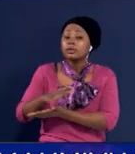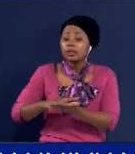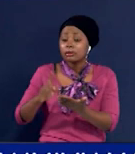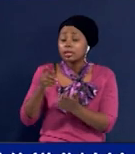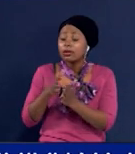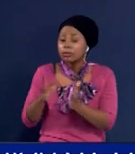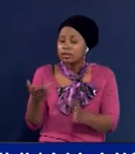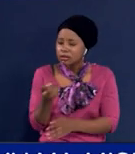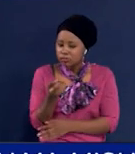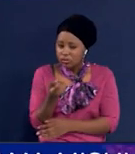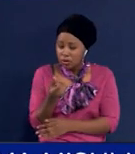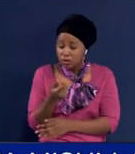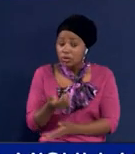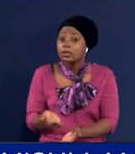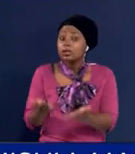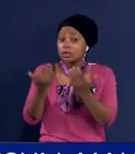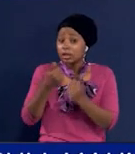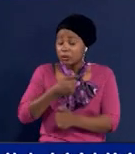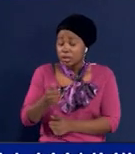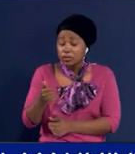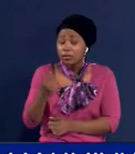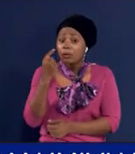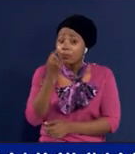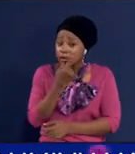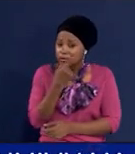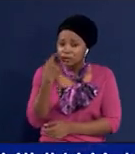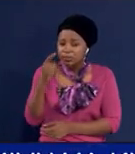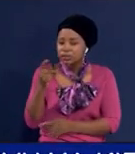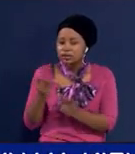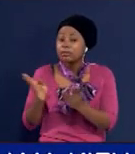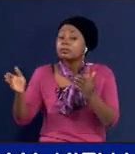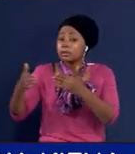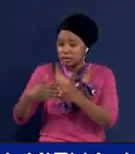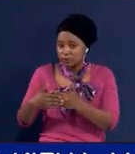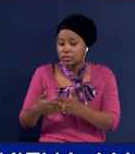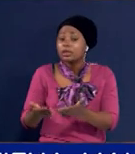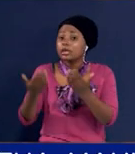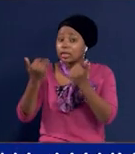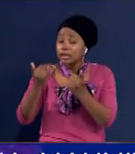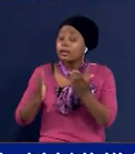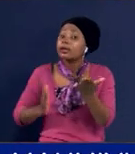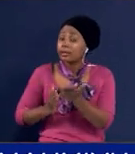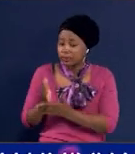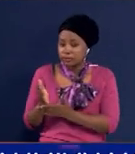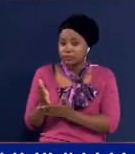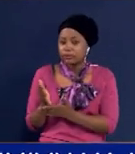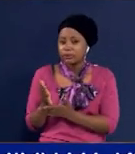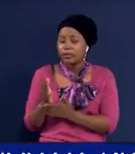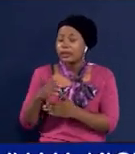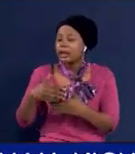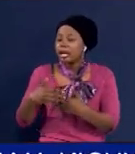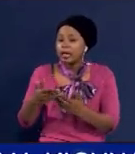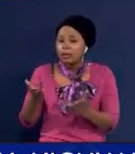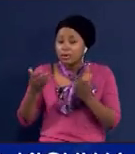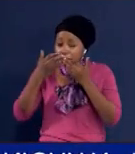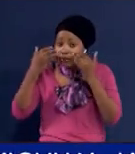uwazi mdogo sana, ambao huenda hata kwa macho ukao unaona kama hii sehemu yote imezibwa. Kinaweza ikapita. La, hakuna barakoa